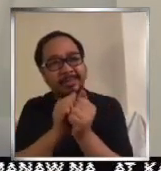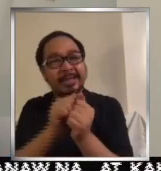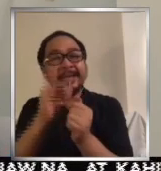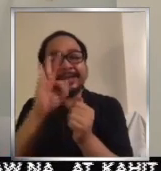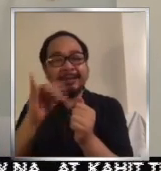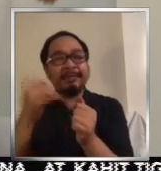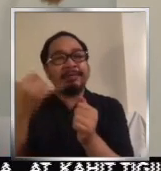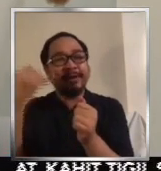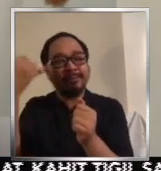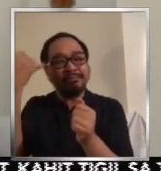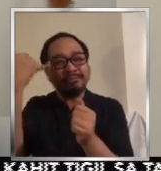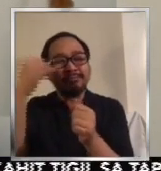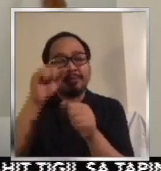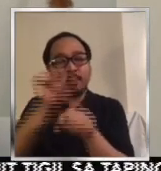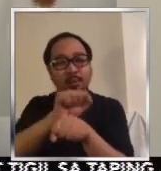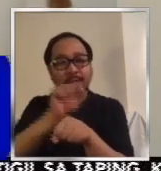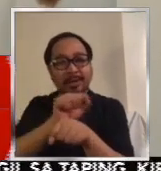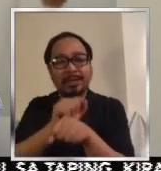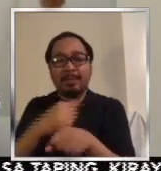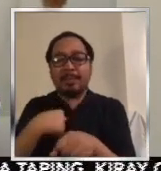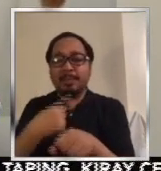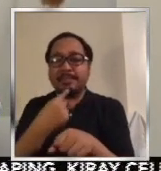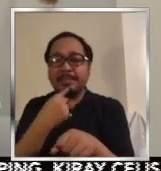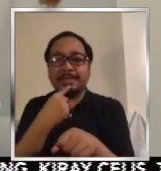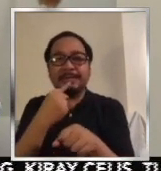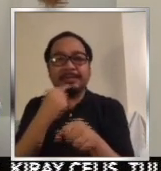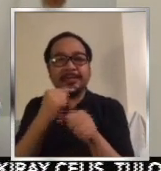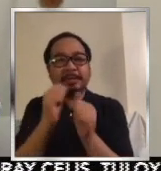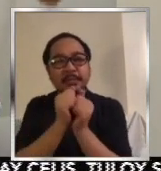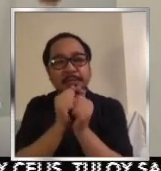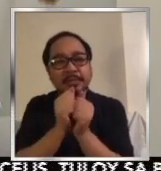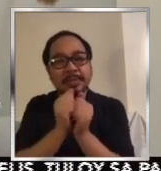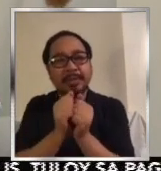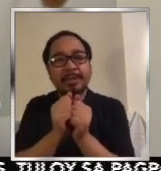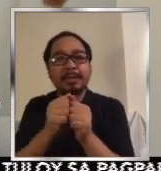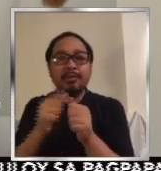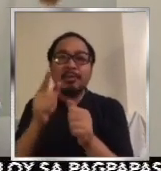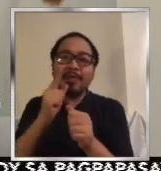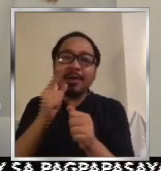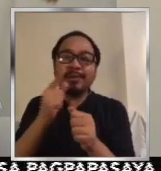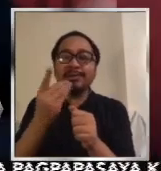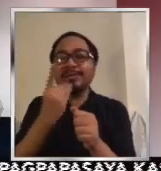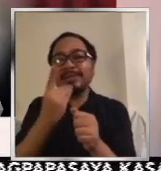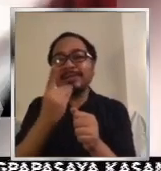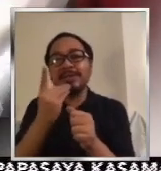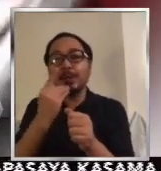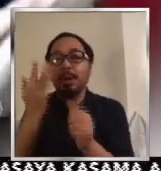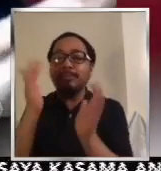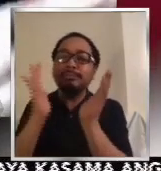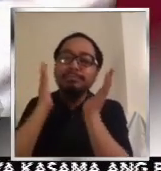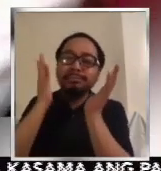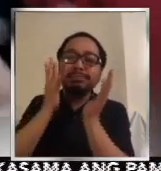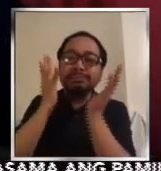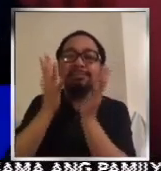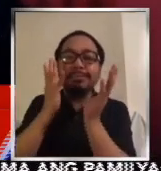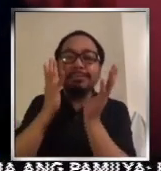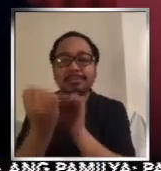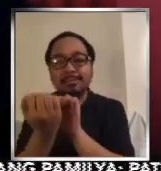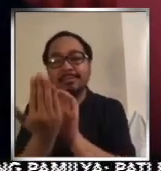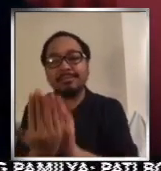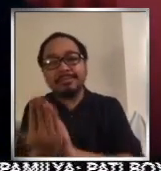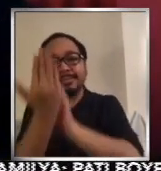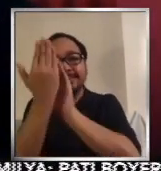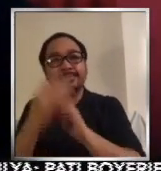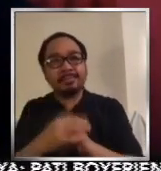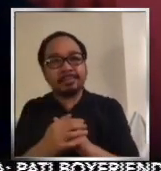sa set, like yung mga breaks po namin, mga lunch break, dinner break, kasi talagang chikahan po kami nun. Siyempre, yung magpa-praise and worship